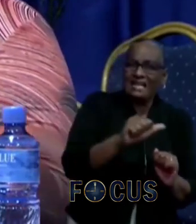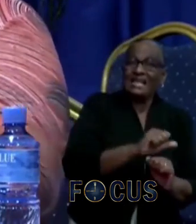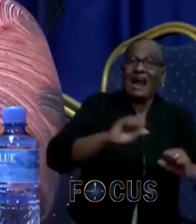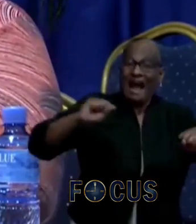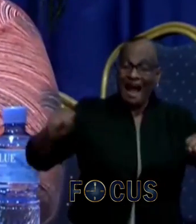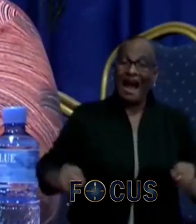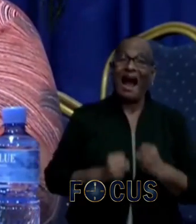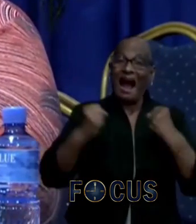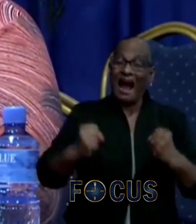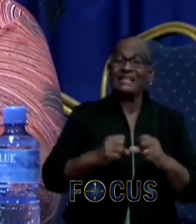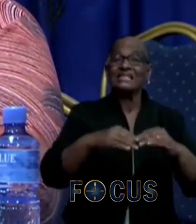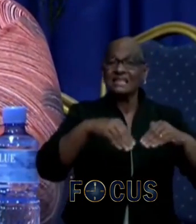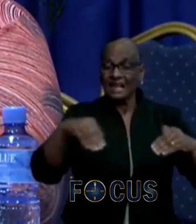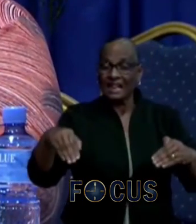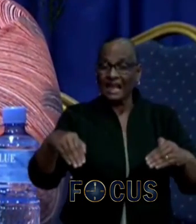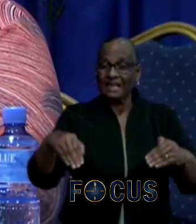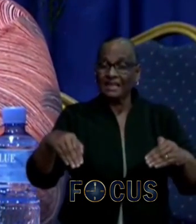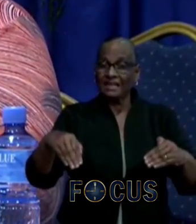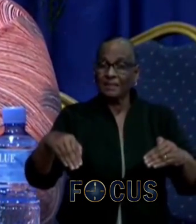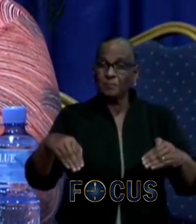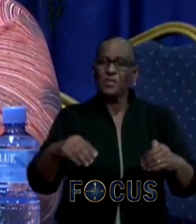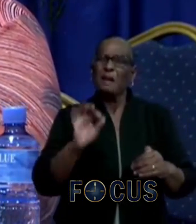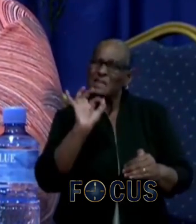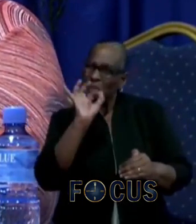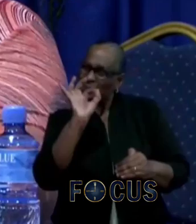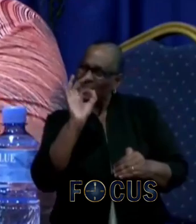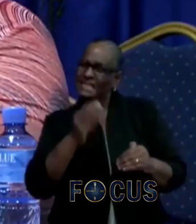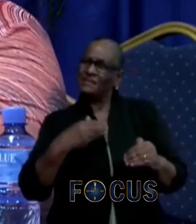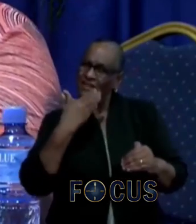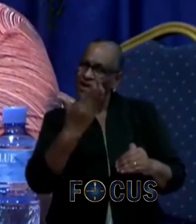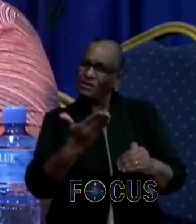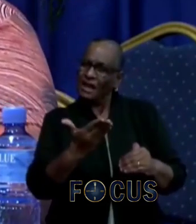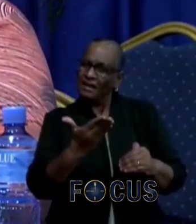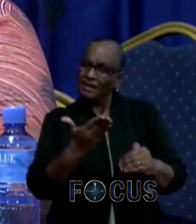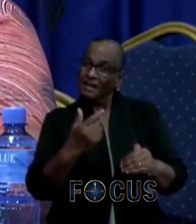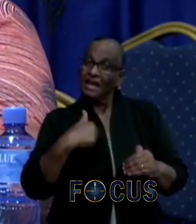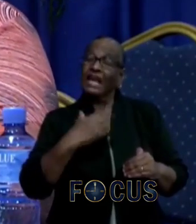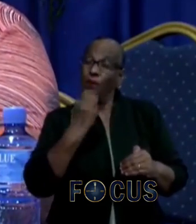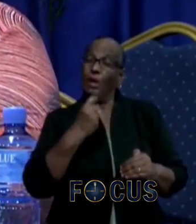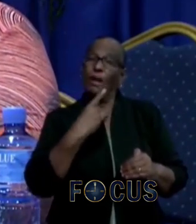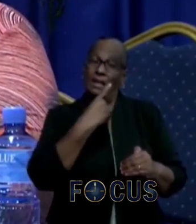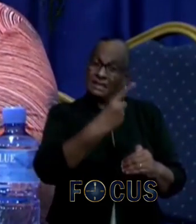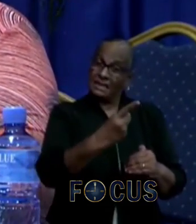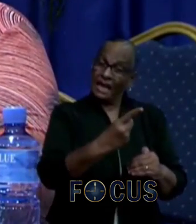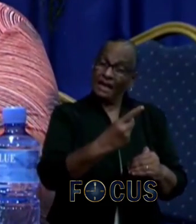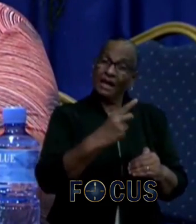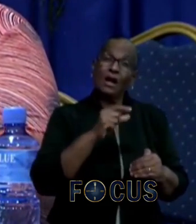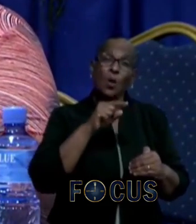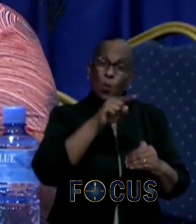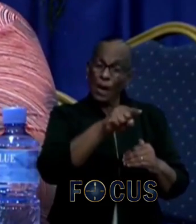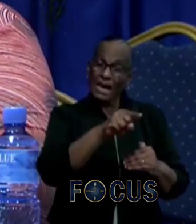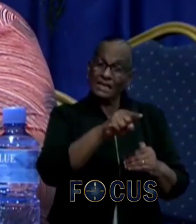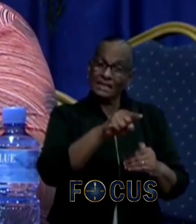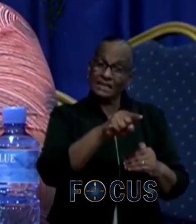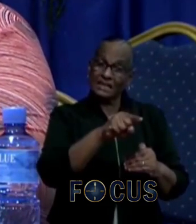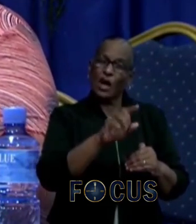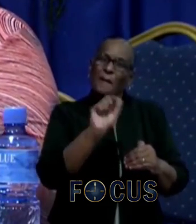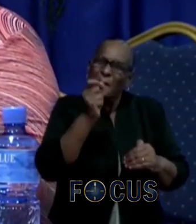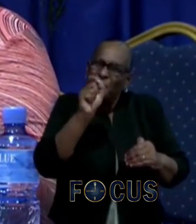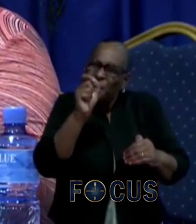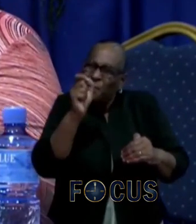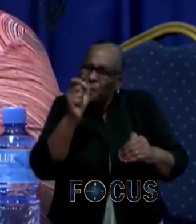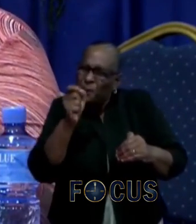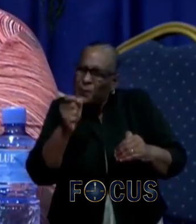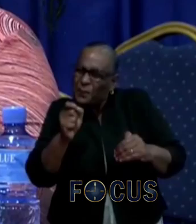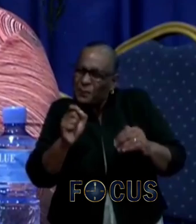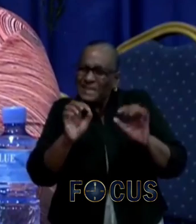die ik dus op dit moment niet specifiek zal ingaan. Ik wil u wel verwijzen voor